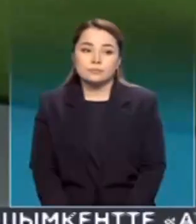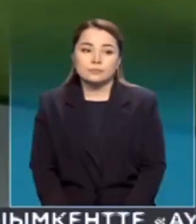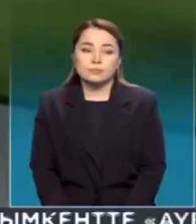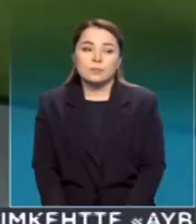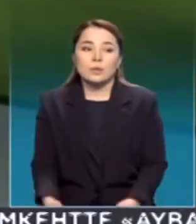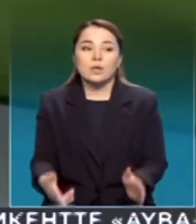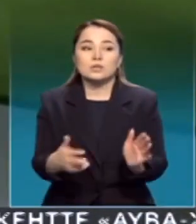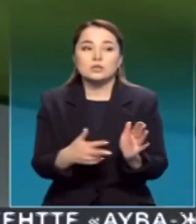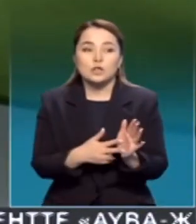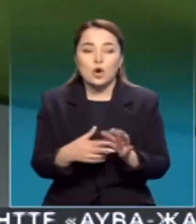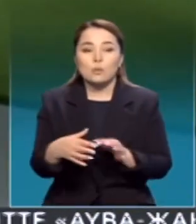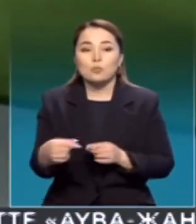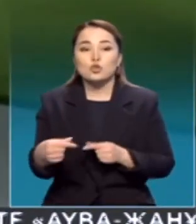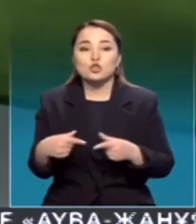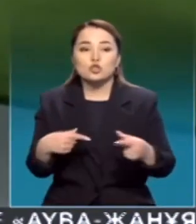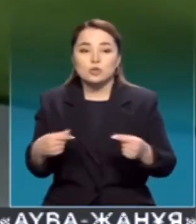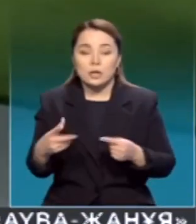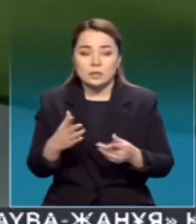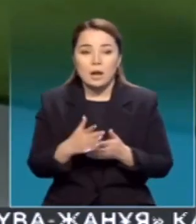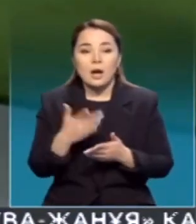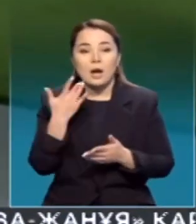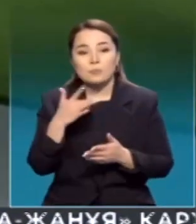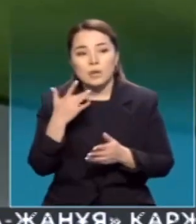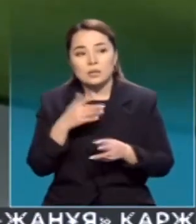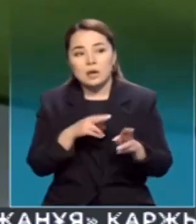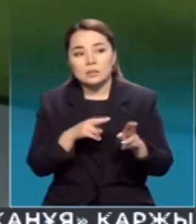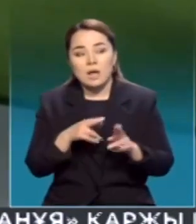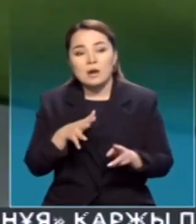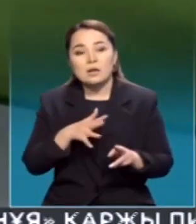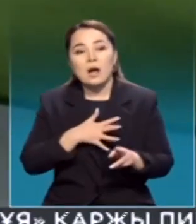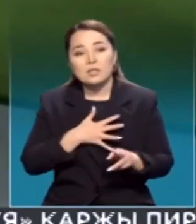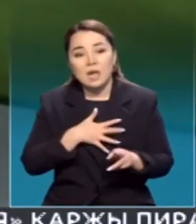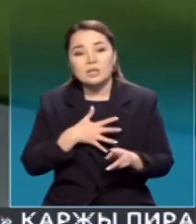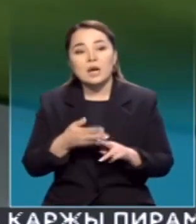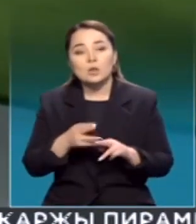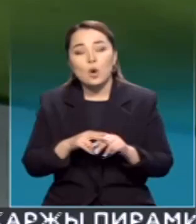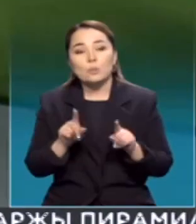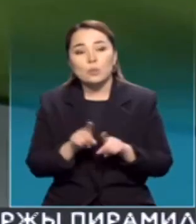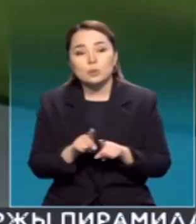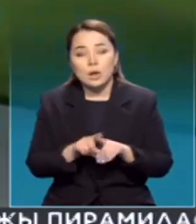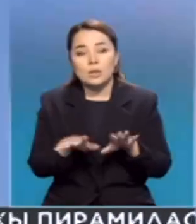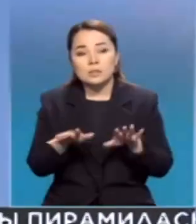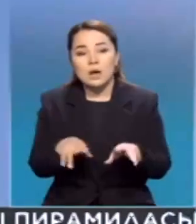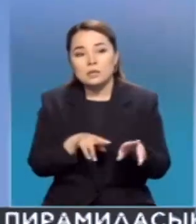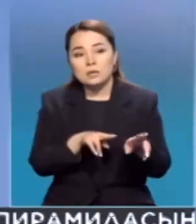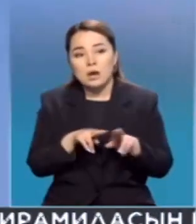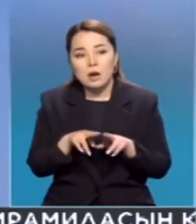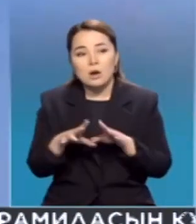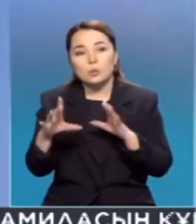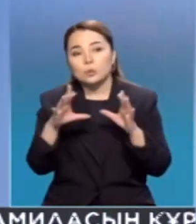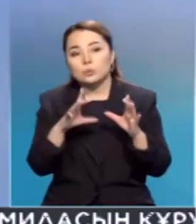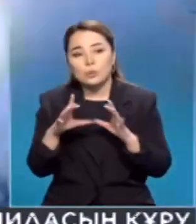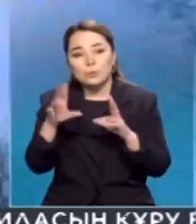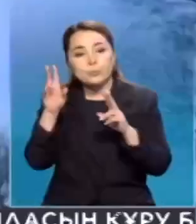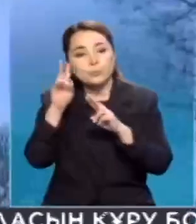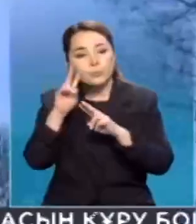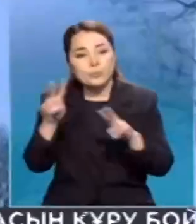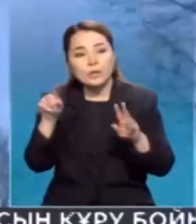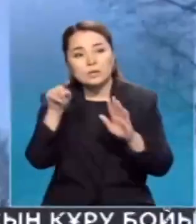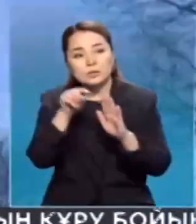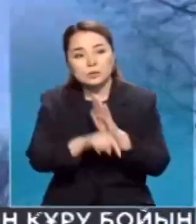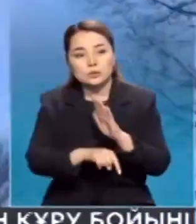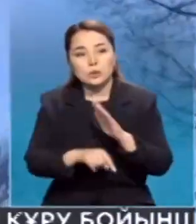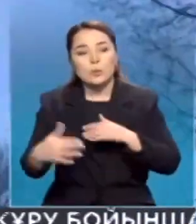8 burçta nısanda Amerikalı joyğuş uşaq Kanada almağında atıp sürgen. Pentagon'un haberlauınşa şar tarzda belgisiz kurulğa eldin işke